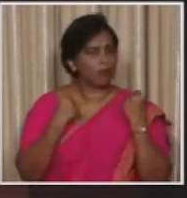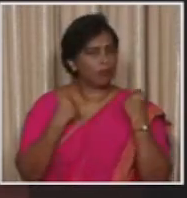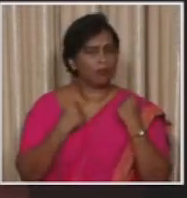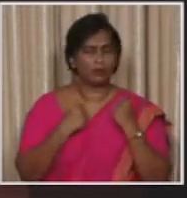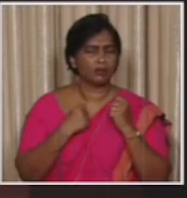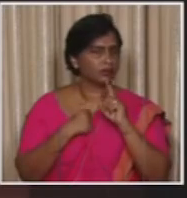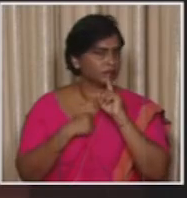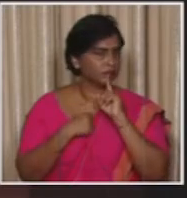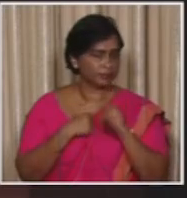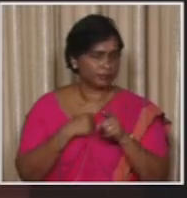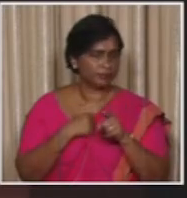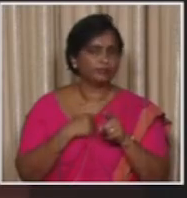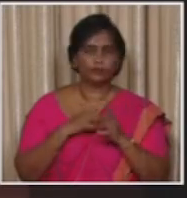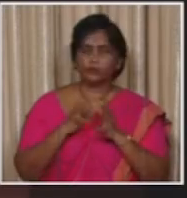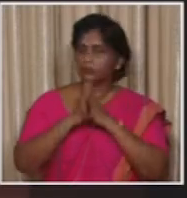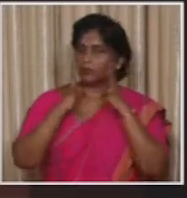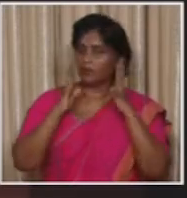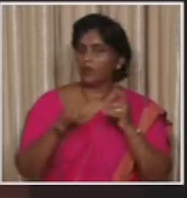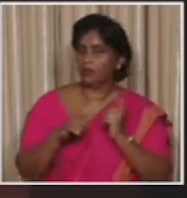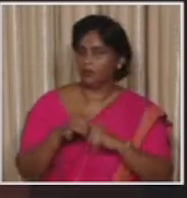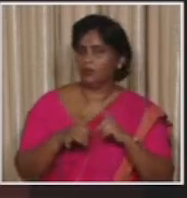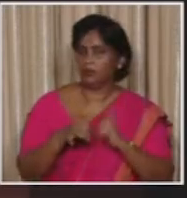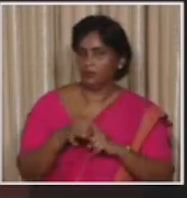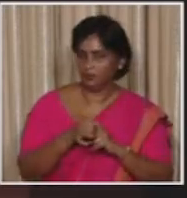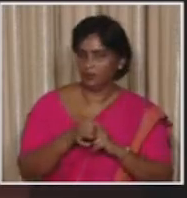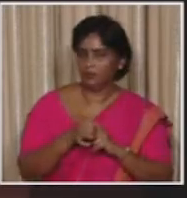කියන්නේ බරපතල ප්‍රශ්නයක්.